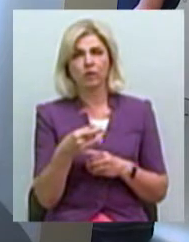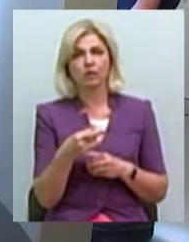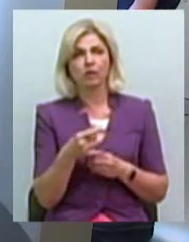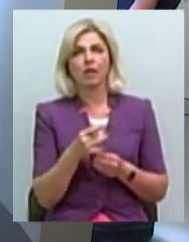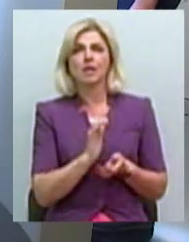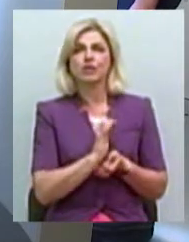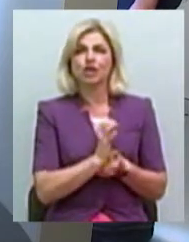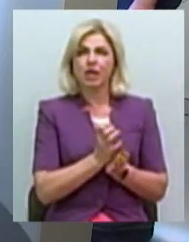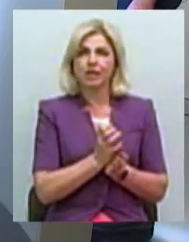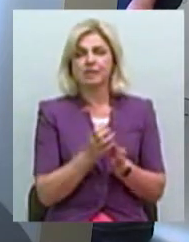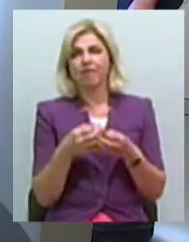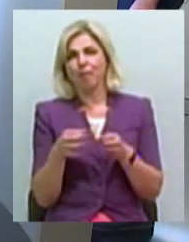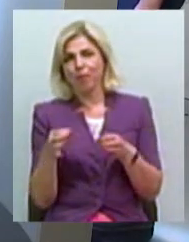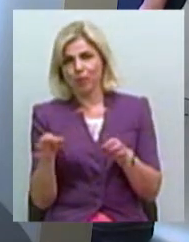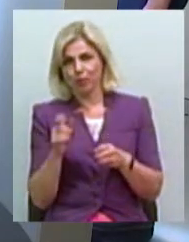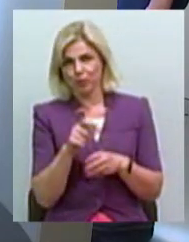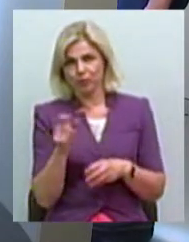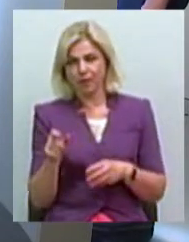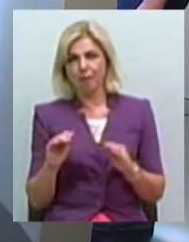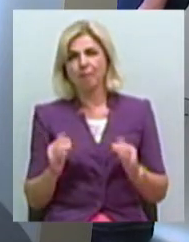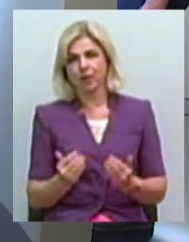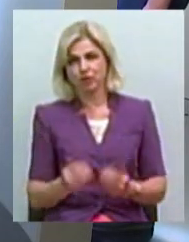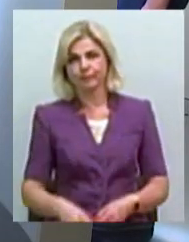щільність. Щільність населення, населення так. Значно менша.